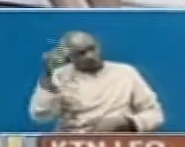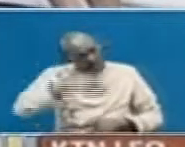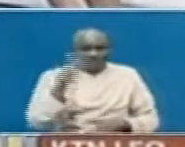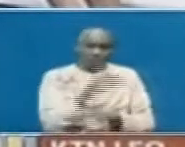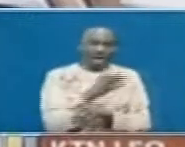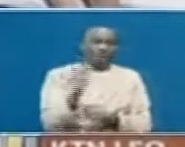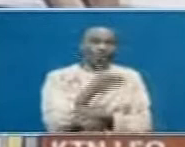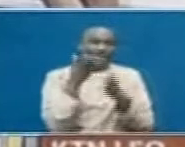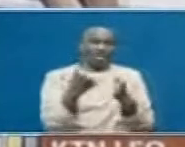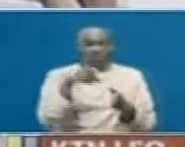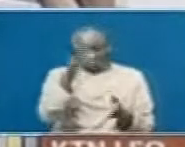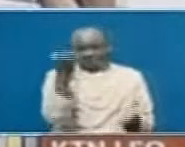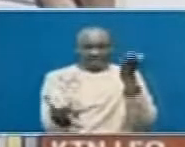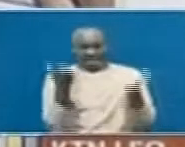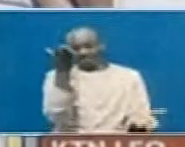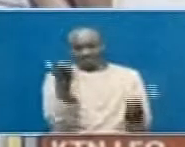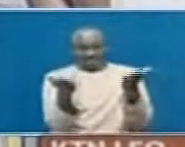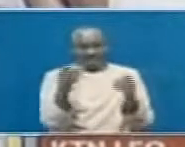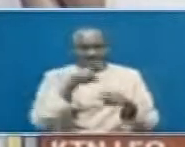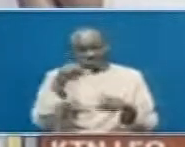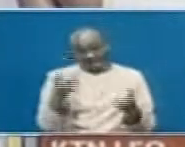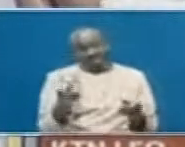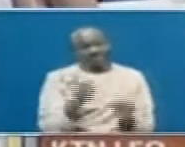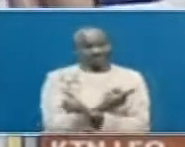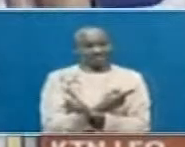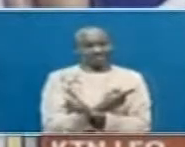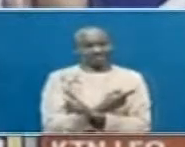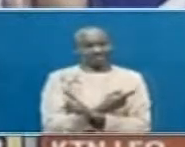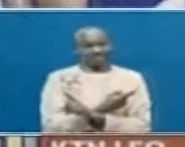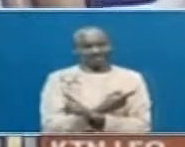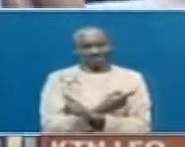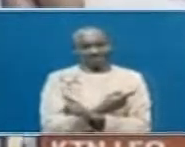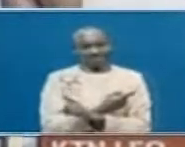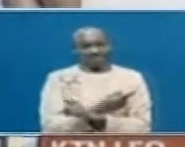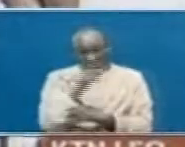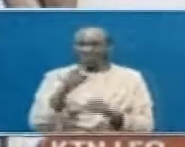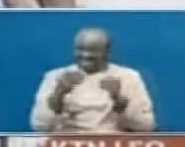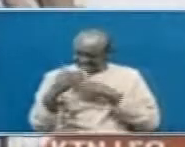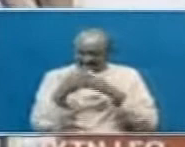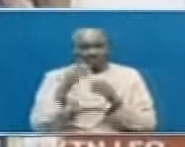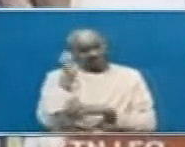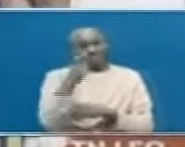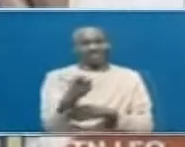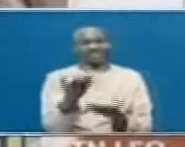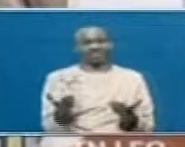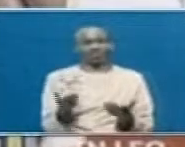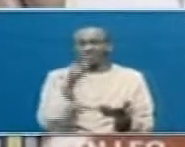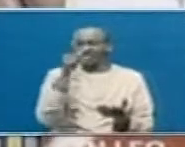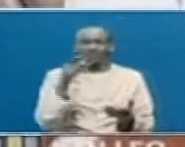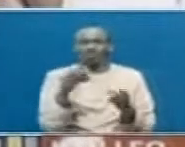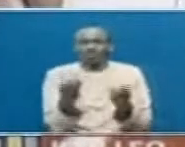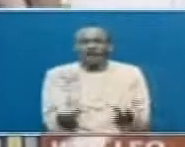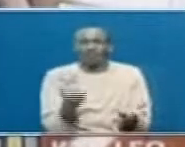wapi. Sasa wewe ulibalansi, bwana wengi wafikiria pengine nikiwa na mwalimu Wesonga nitafika pale karibu na rais. Wewe ulibalansi vipi?